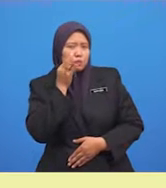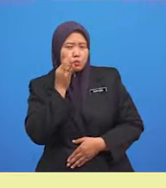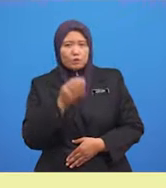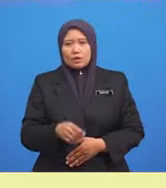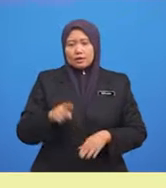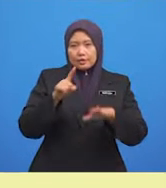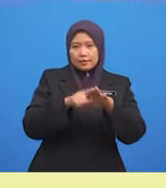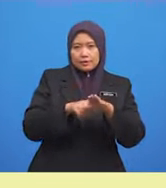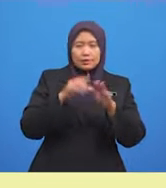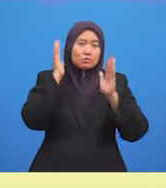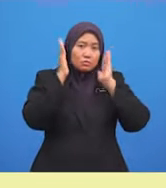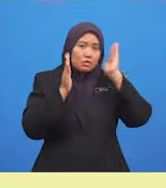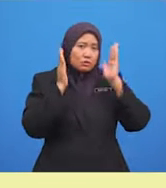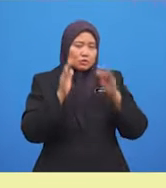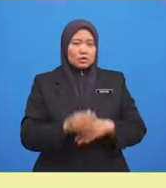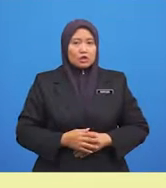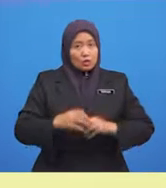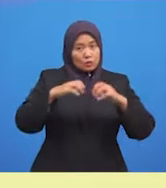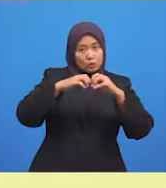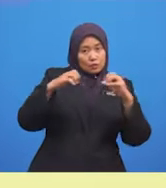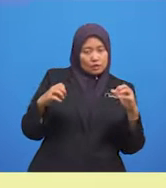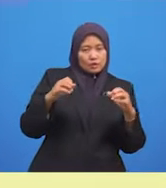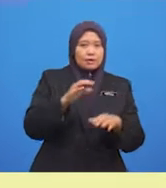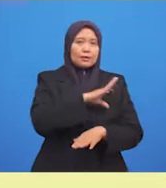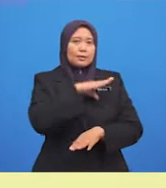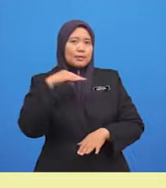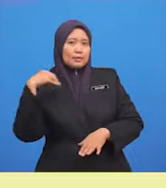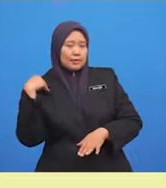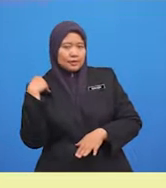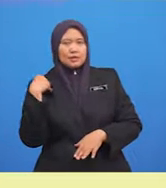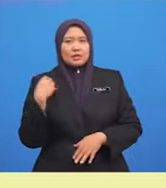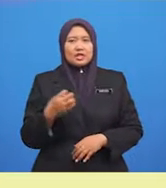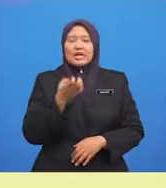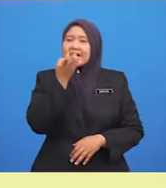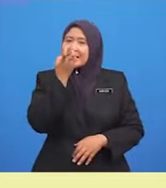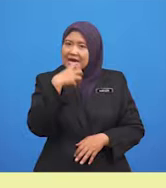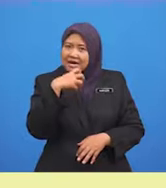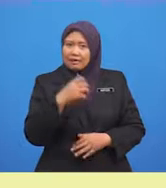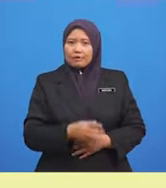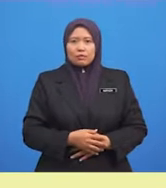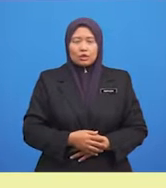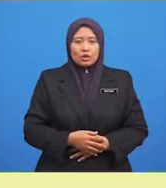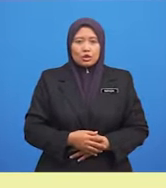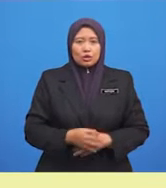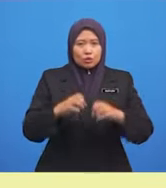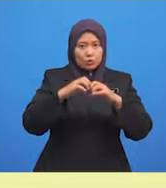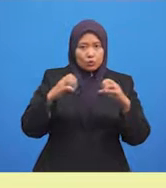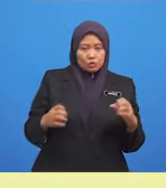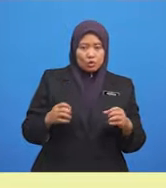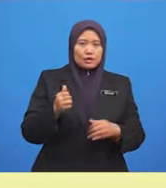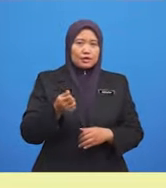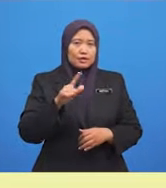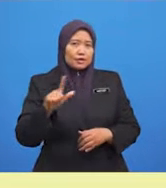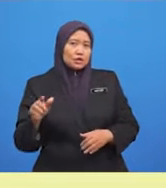buah durian dan buah apple. Durian ialah buah-buahan